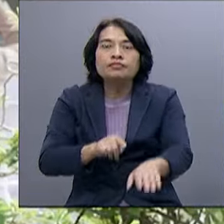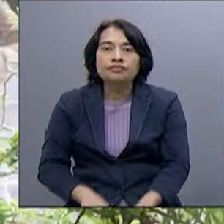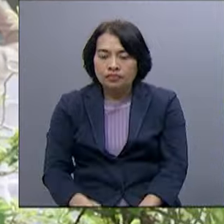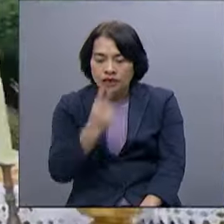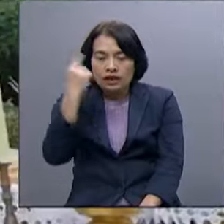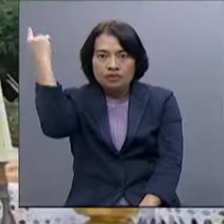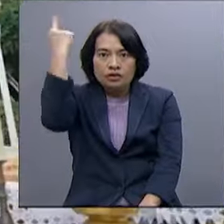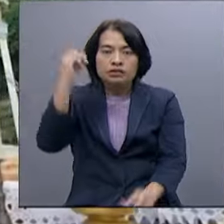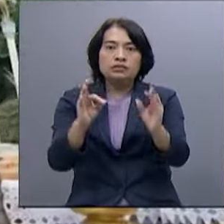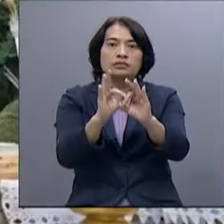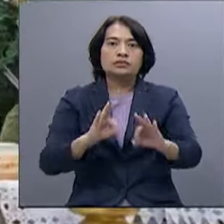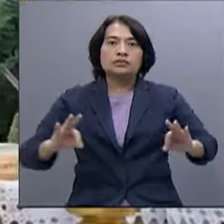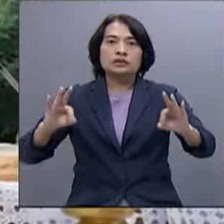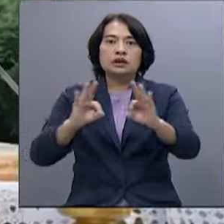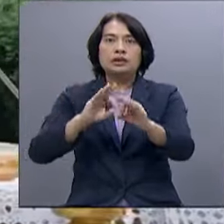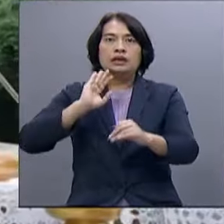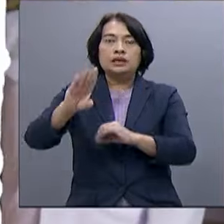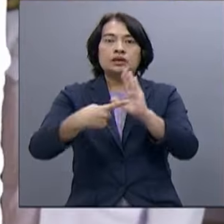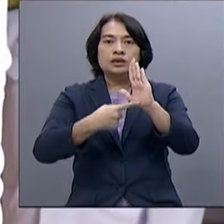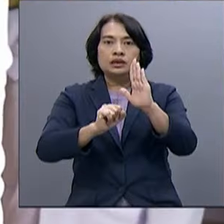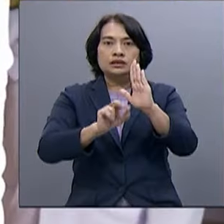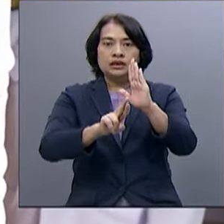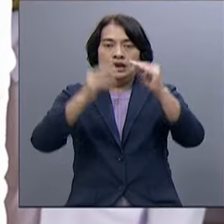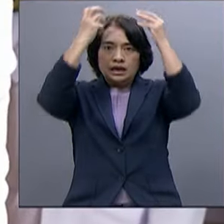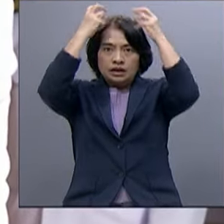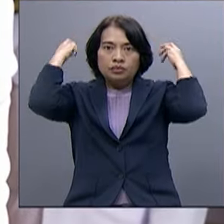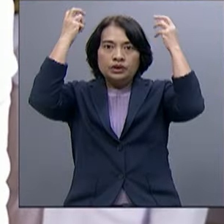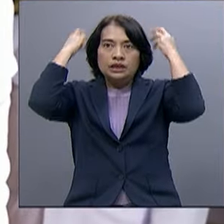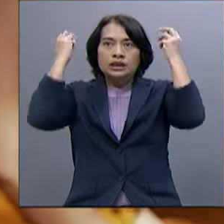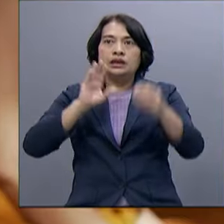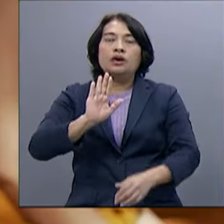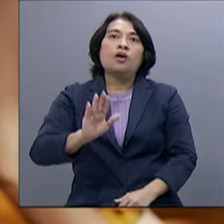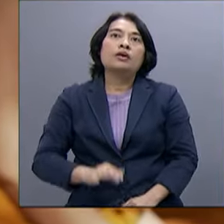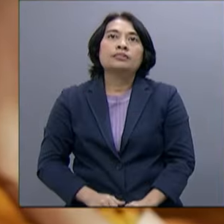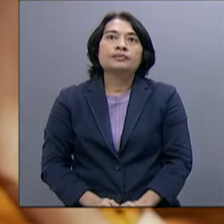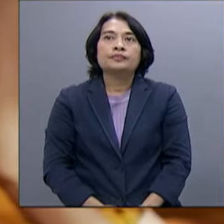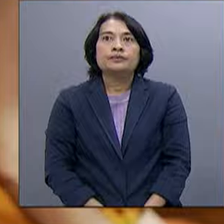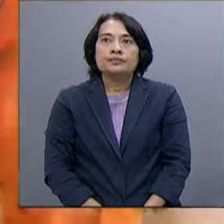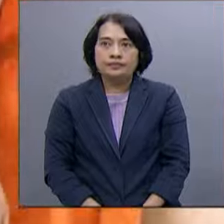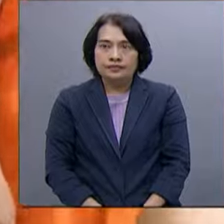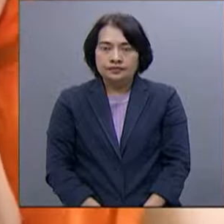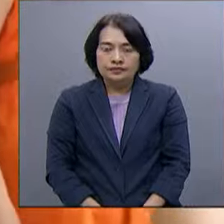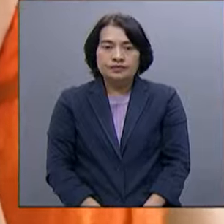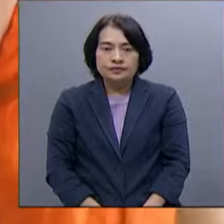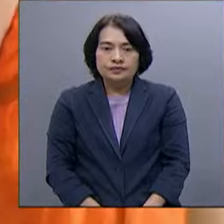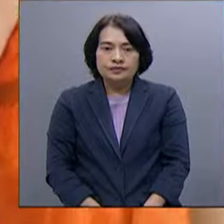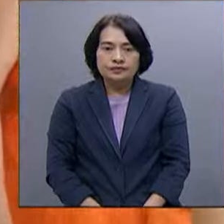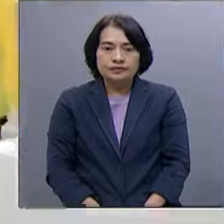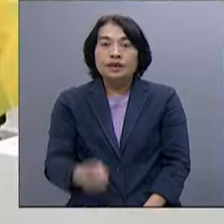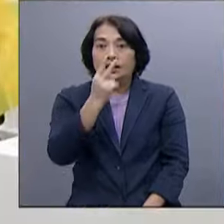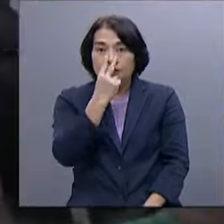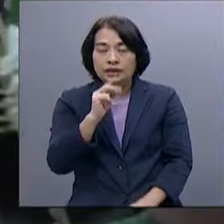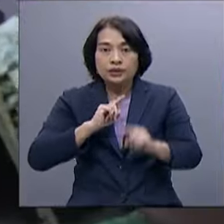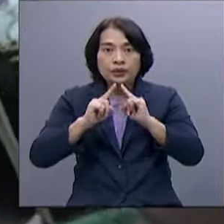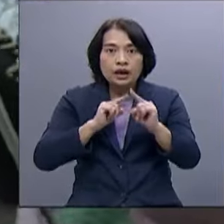ที่ยวสำคัญในพื้นที่ของจังหวัดสระบุรีให้เราได้รับชมรับทราบ ทีนี้เรามาพูดถึงอีก1งานเวลาเราไปเนี่ยเ